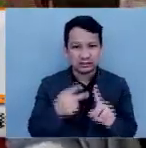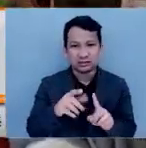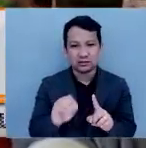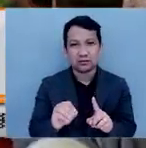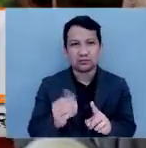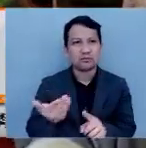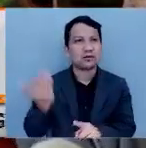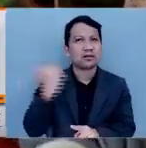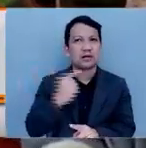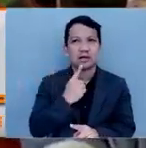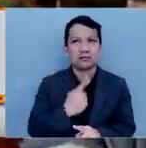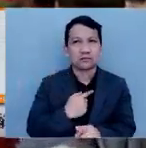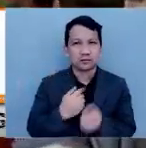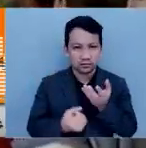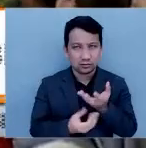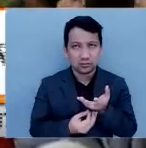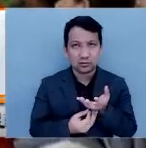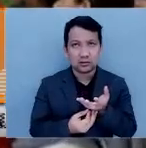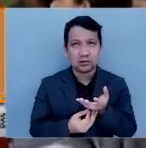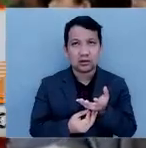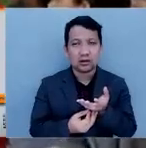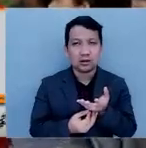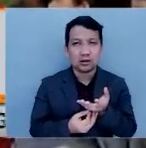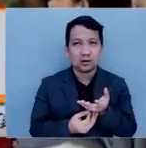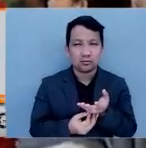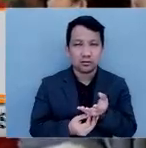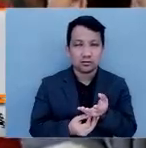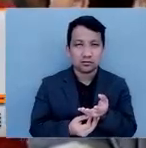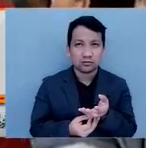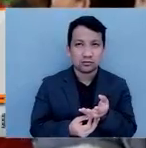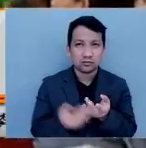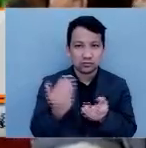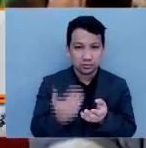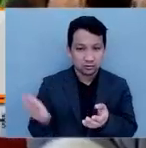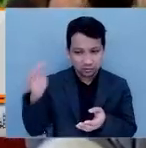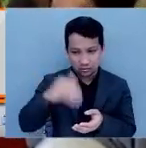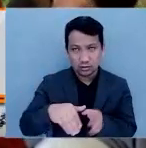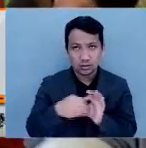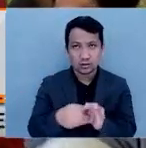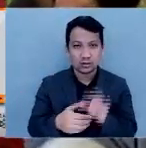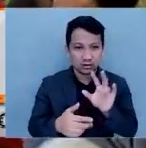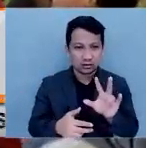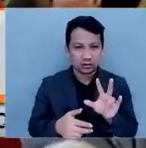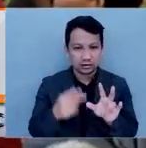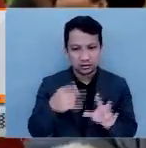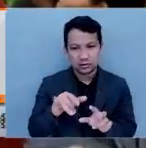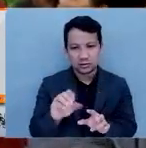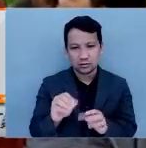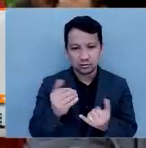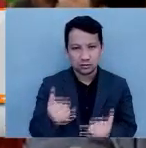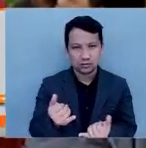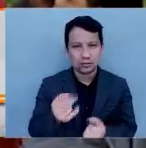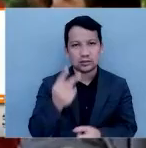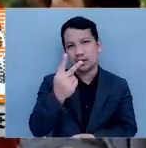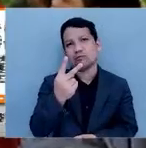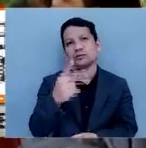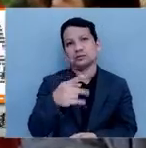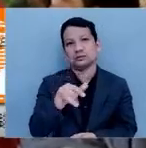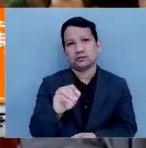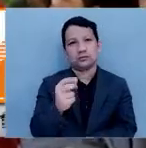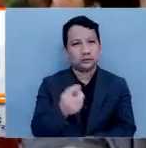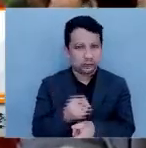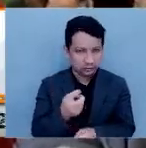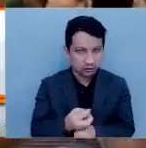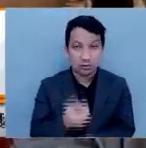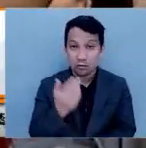Dati, nagsasayang kami ng bawat buong araw ng 3 kilos. Pero ngayon 2 kilo na lang, hirap.